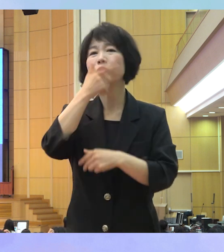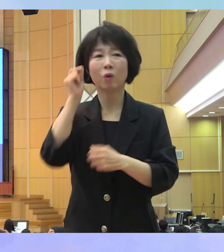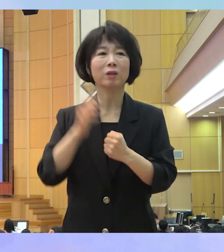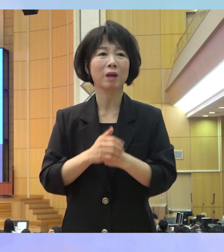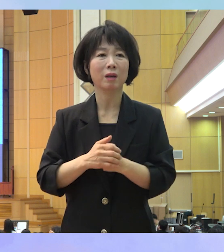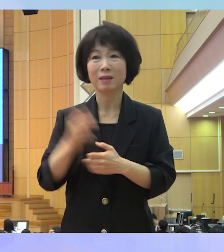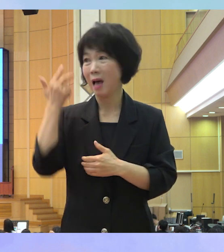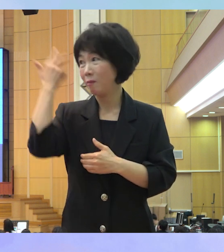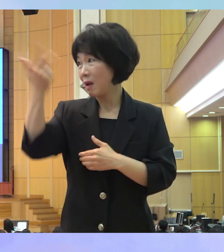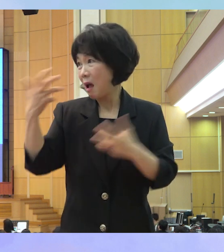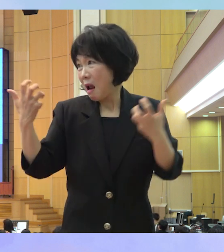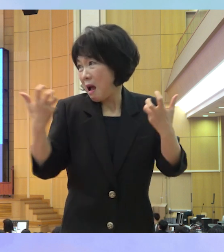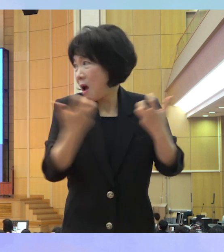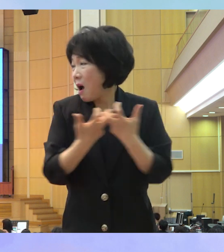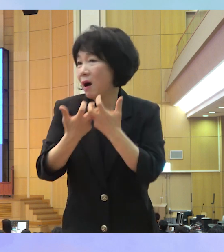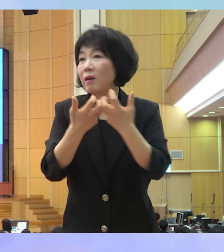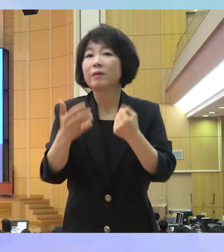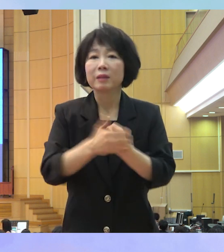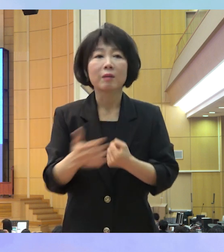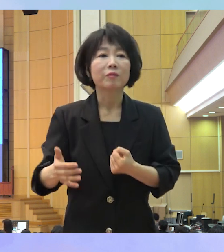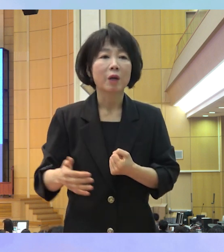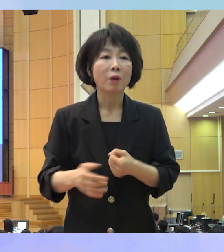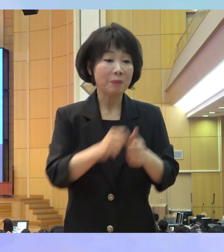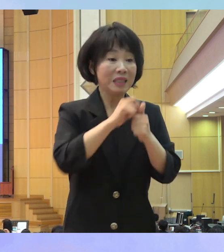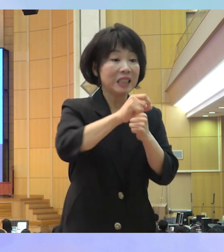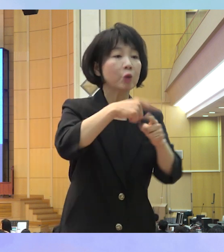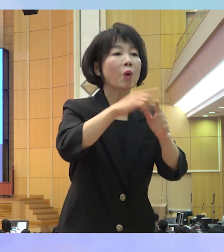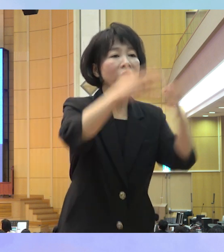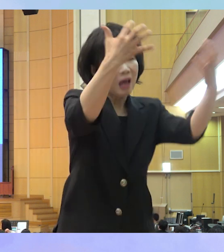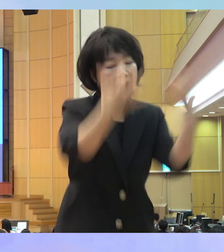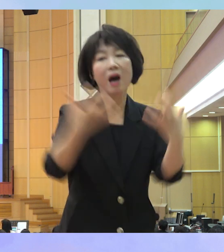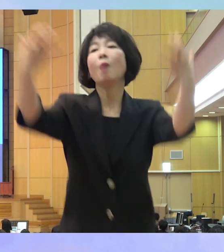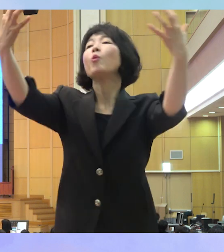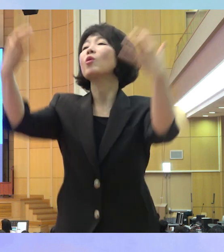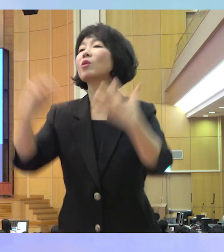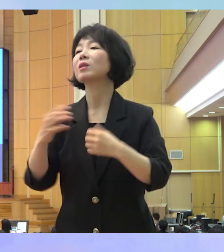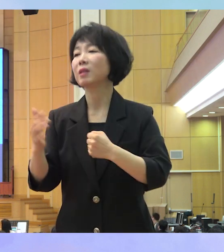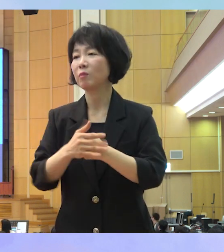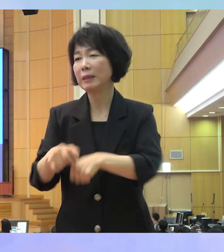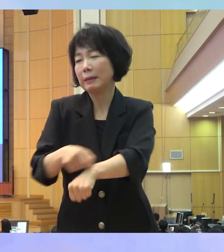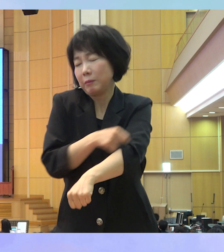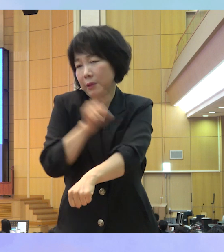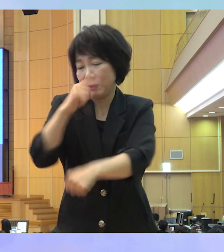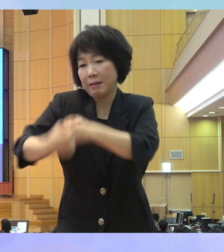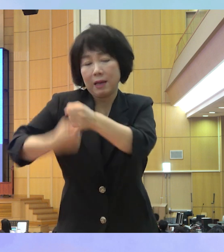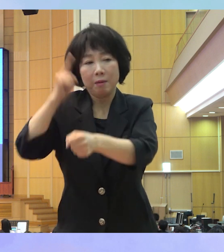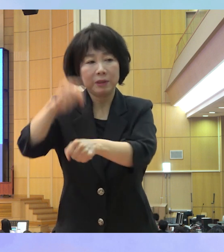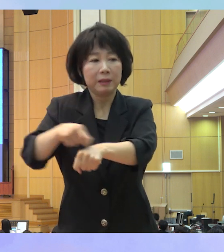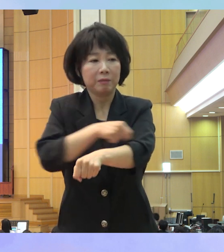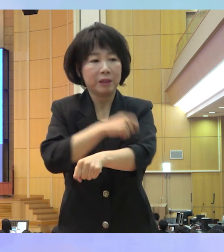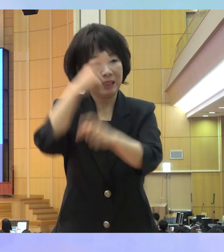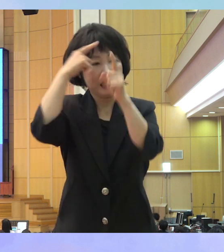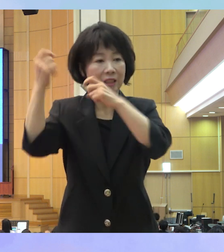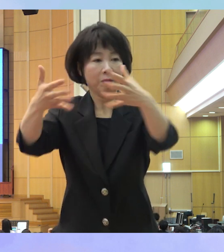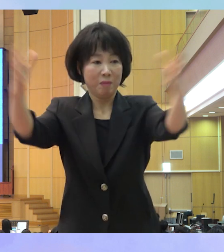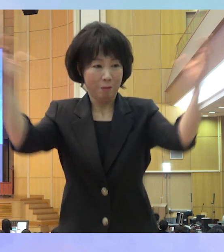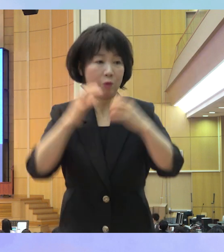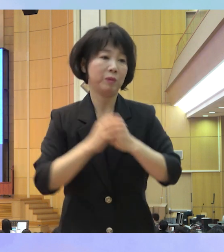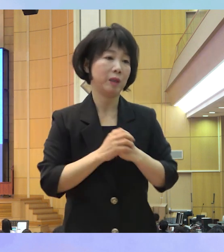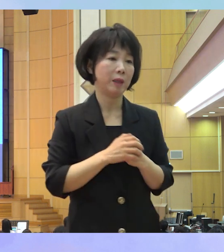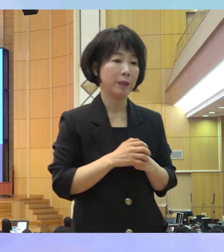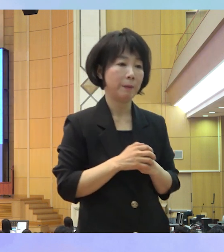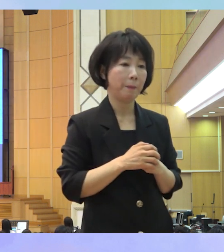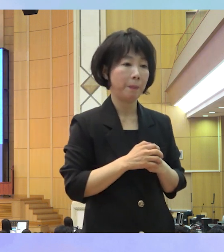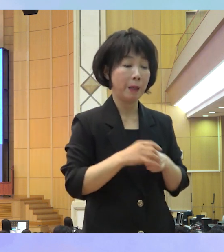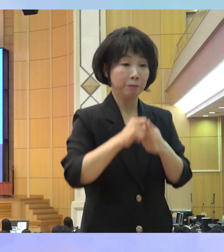자리를 블럭을 시킬 거예요. 거기에 앉으셔야 되니까. 오랜만에 또 오셨는데 뭐 어디 앉을 데 없으셔가지고. 그리고 또 항상